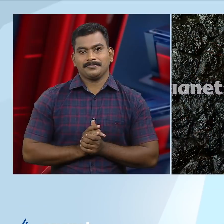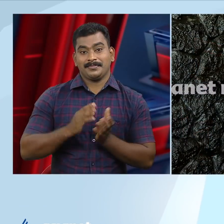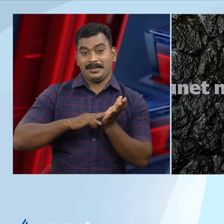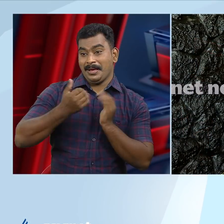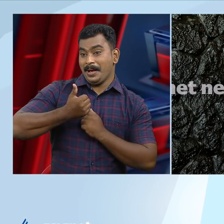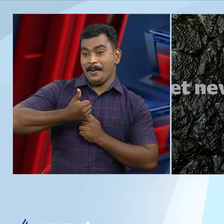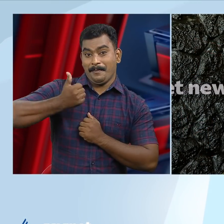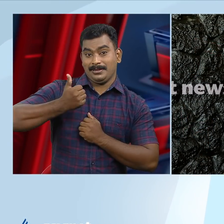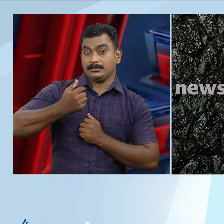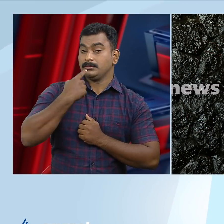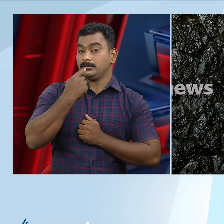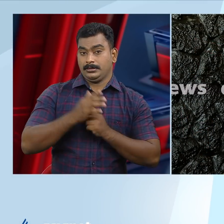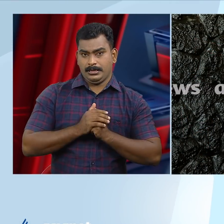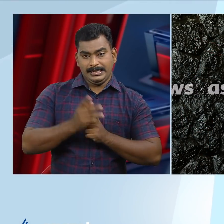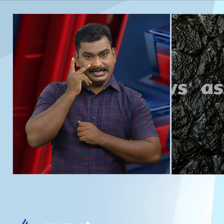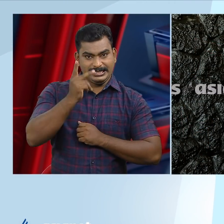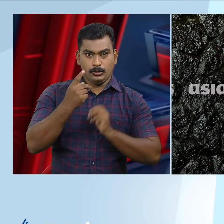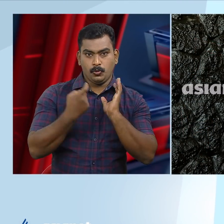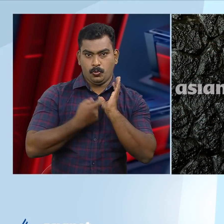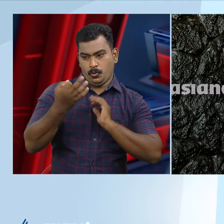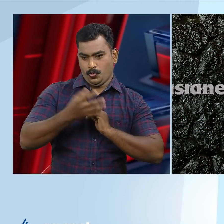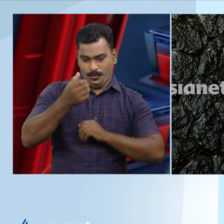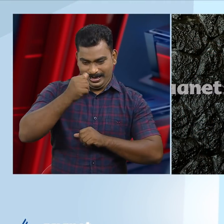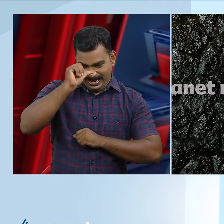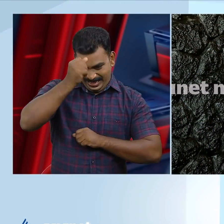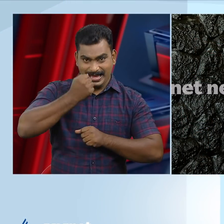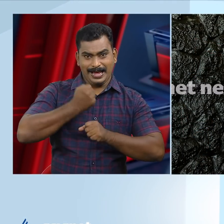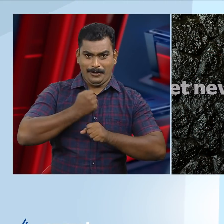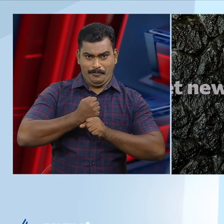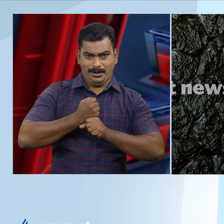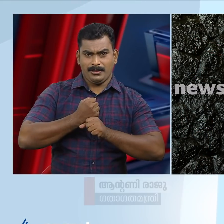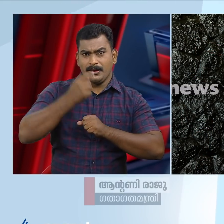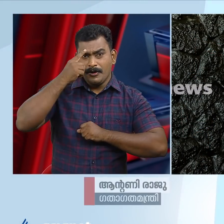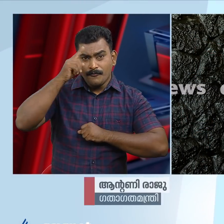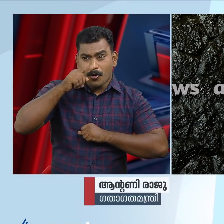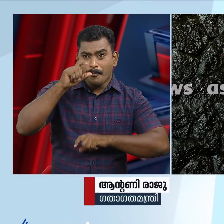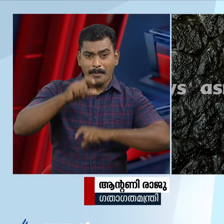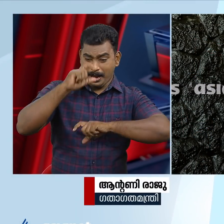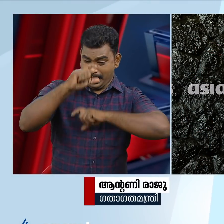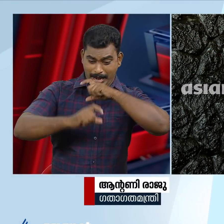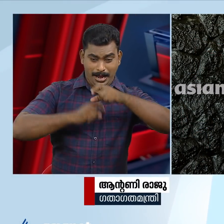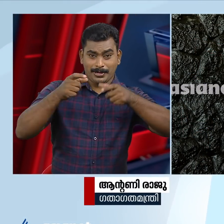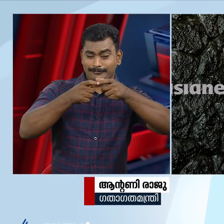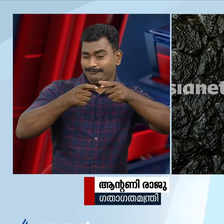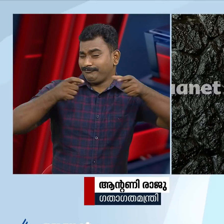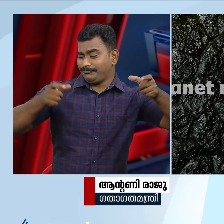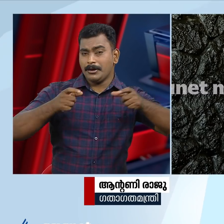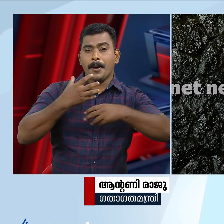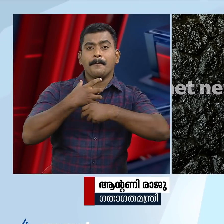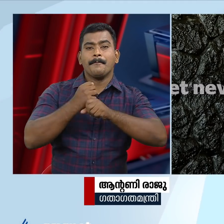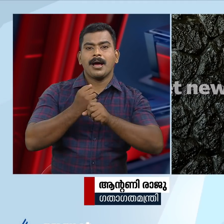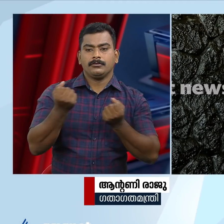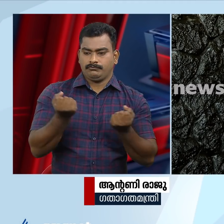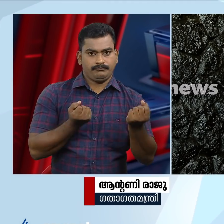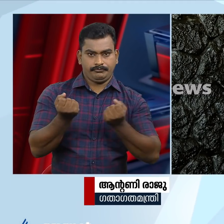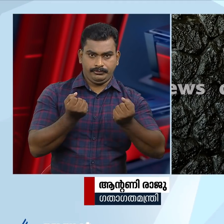പൊതുവെ നോക്കിയാൽ ഇത് കേന്ദ്ര ഗവൺമെൻറ് ഈ നയവും ഈ വൻകിട സ്വകാര്യ വാഹന നിർമ്മാതാക്കളെ സഹായിക്കാനുള്ള ഒരു ഒരു